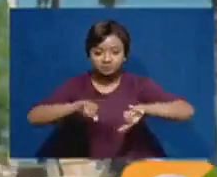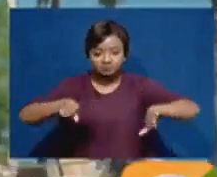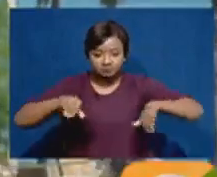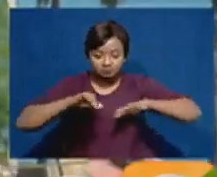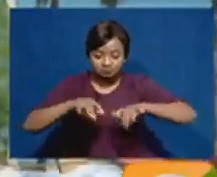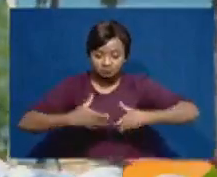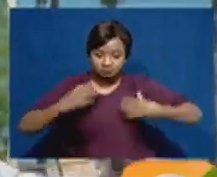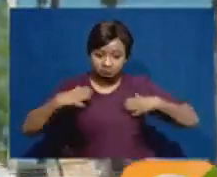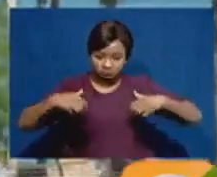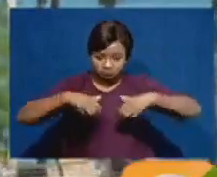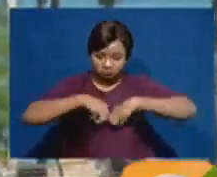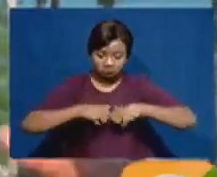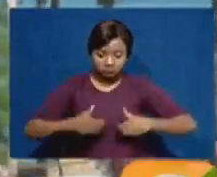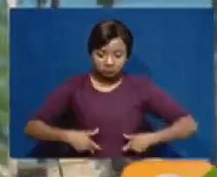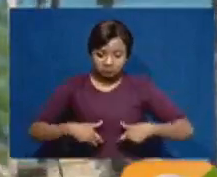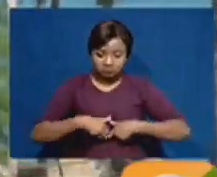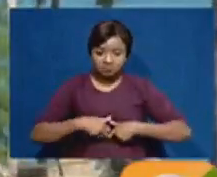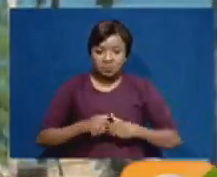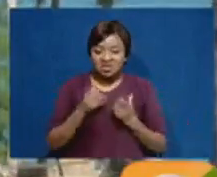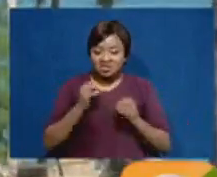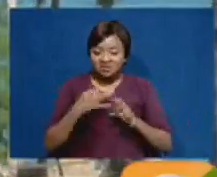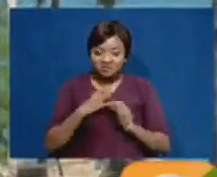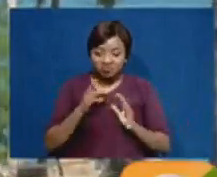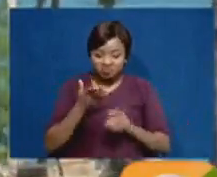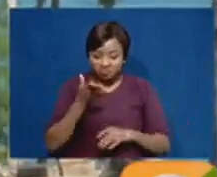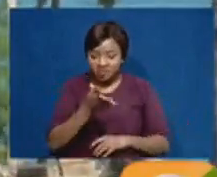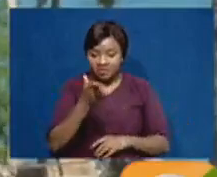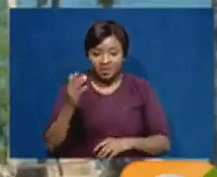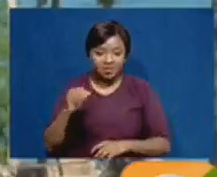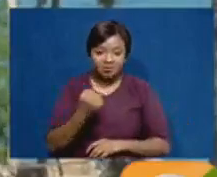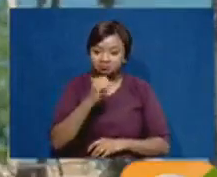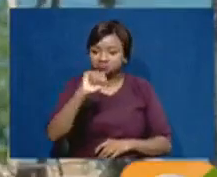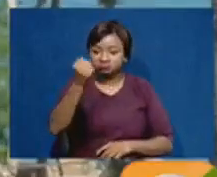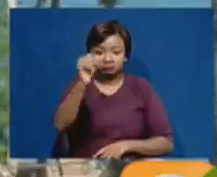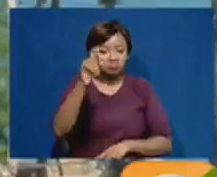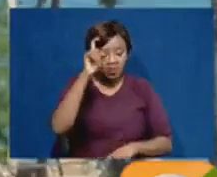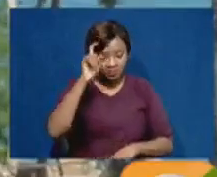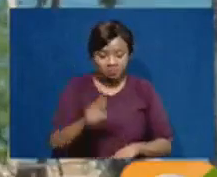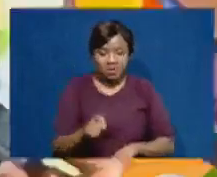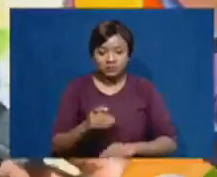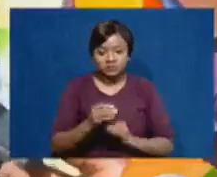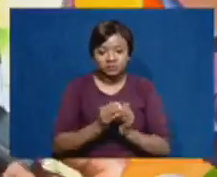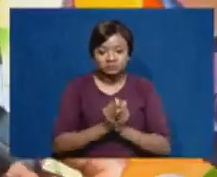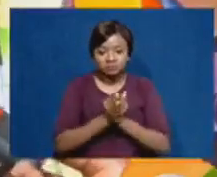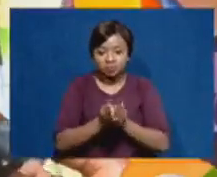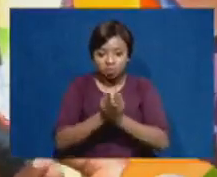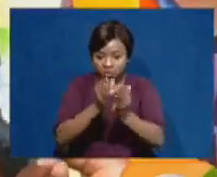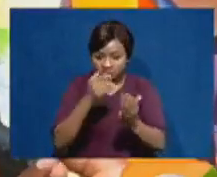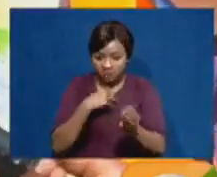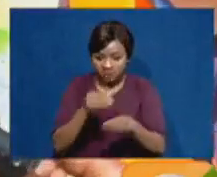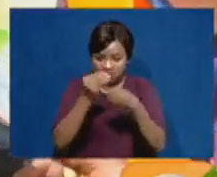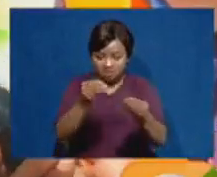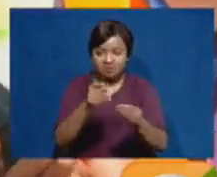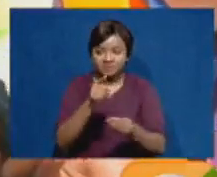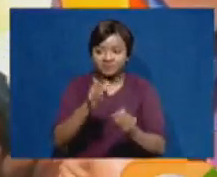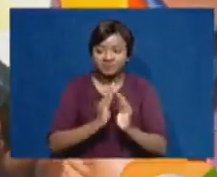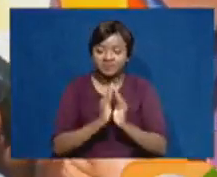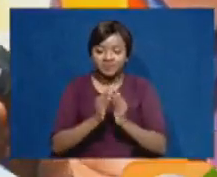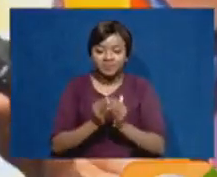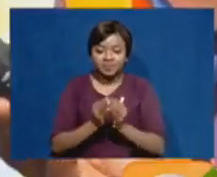ama kutembea kwa sababu ya tour za mji wa Mombasa kupitia madau. Tumetengeneza sehemu za watoto